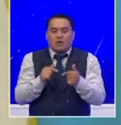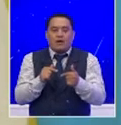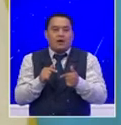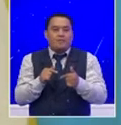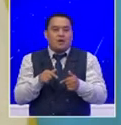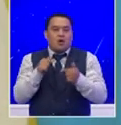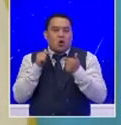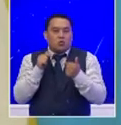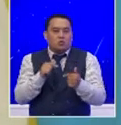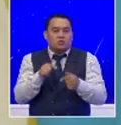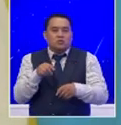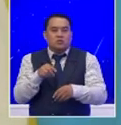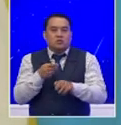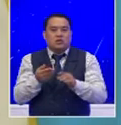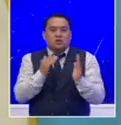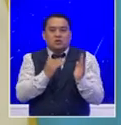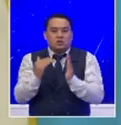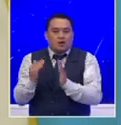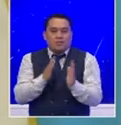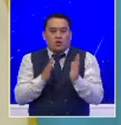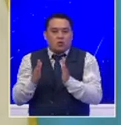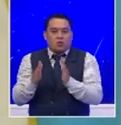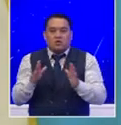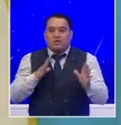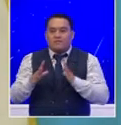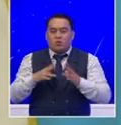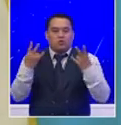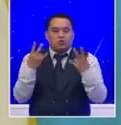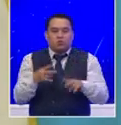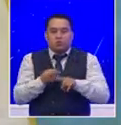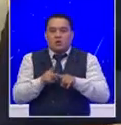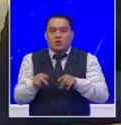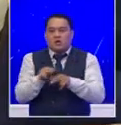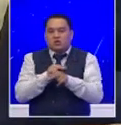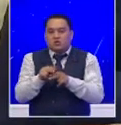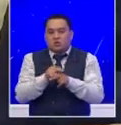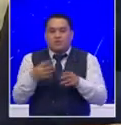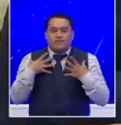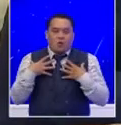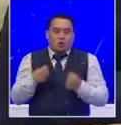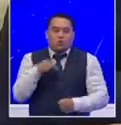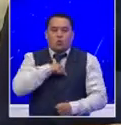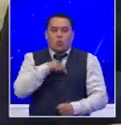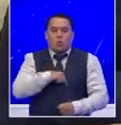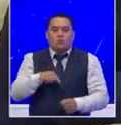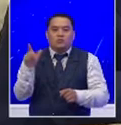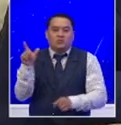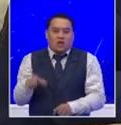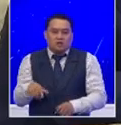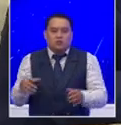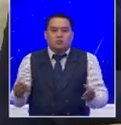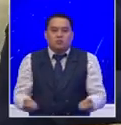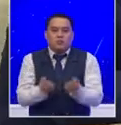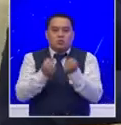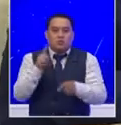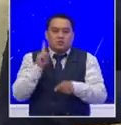оскорблять врачей и нарушать санитарный режим. Больные не должны впадать в тревогу и пессимизм. Наряду с лечением хорошее физическое и духовное состояние человека способствует